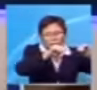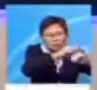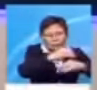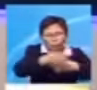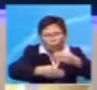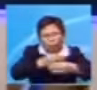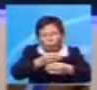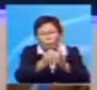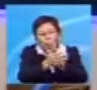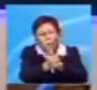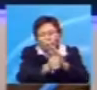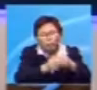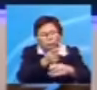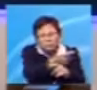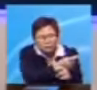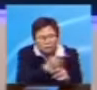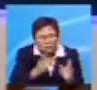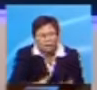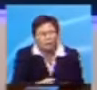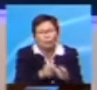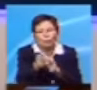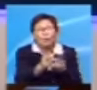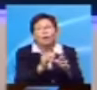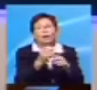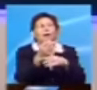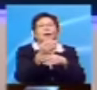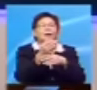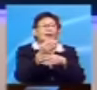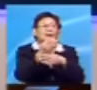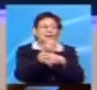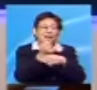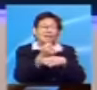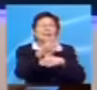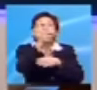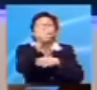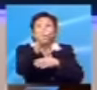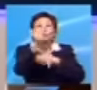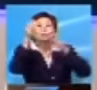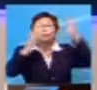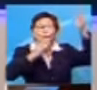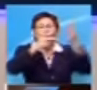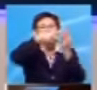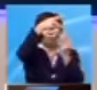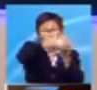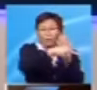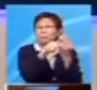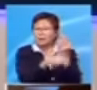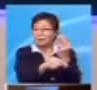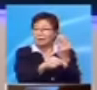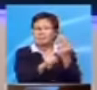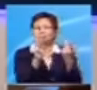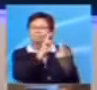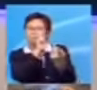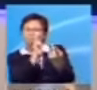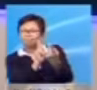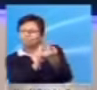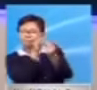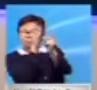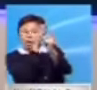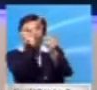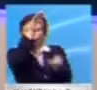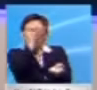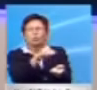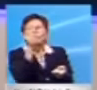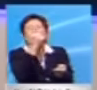memajukan potensi peternak dan pengusaha industri tenusu tempatan program ini antara lain turut menepati sasaran mengurangkan